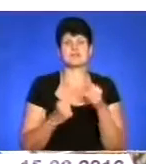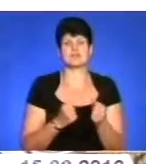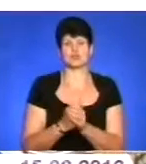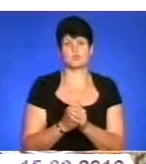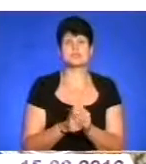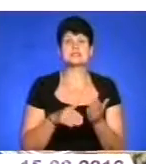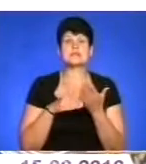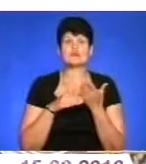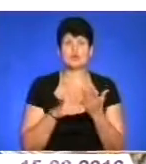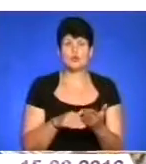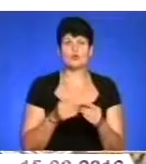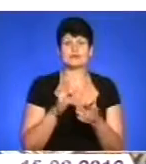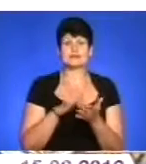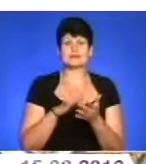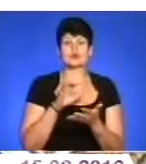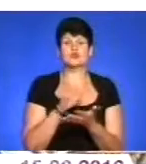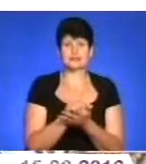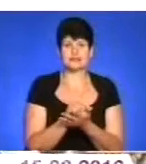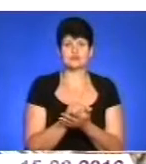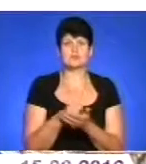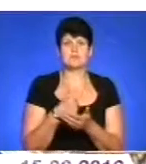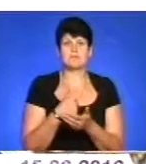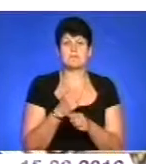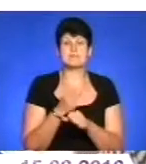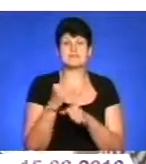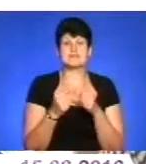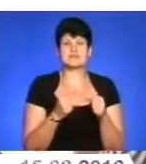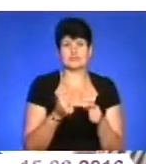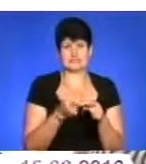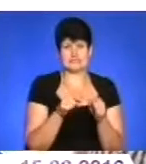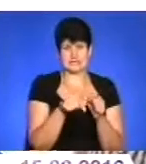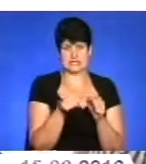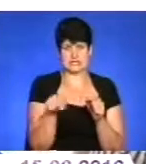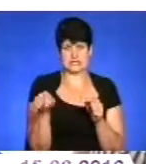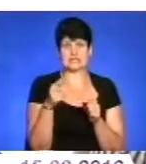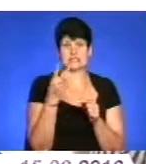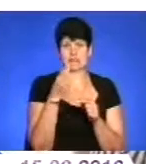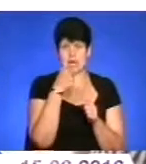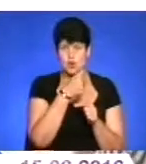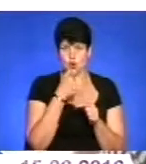За допомогою центру зайнятості ми працевлаштували за ці два роки